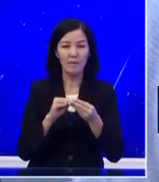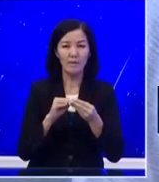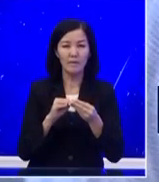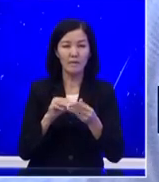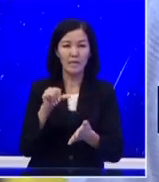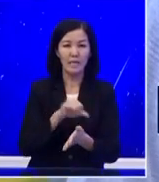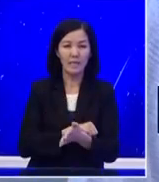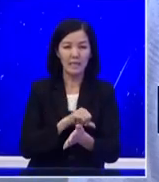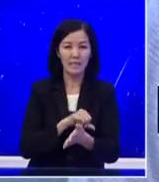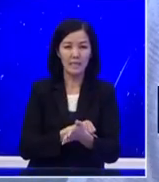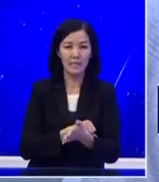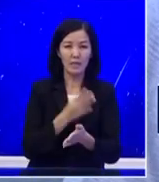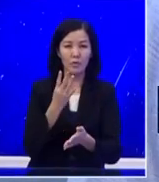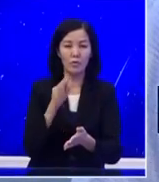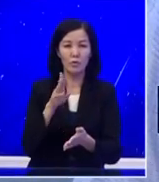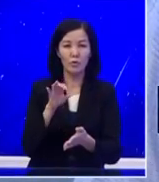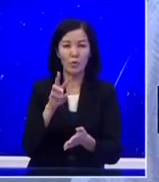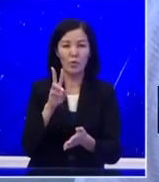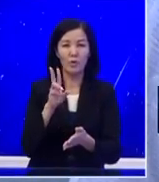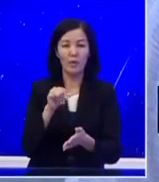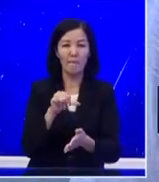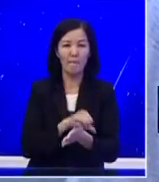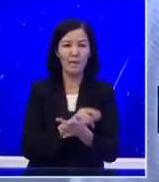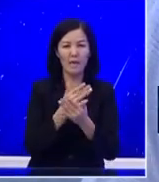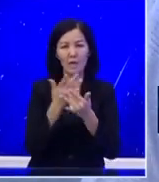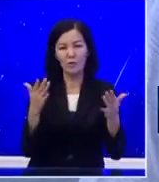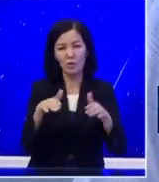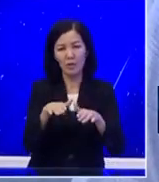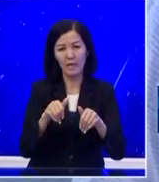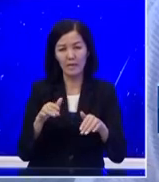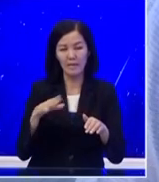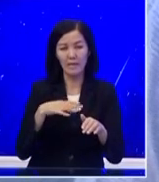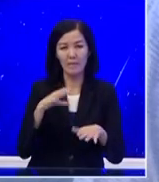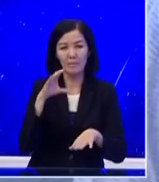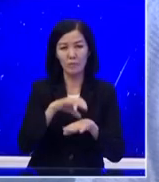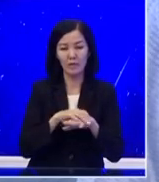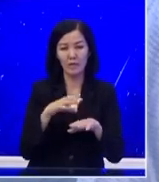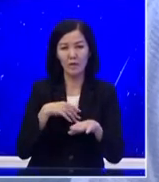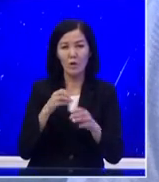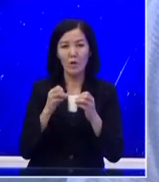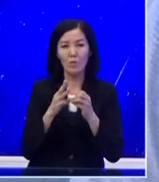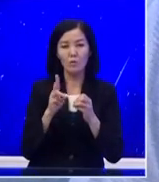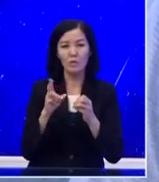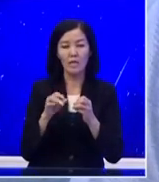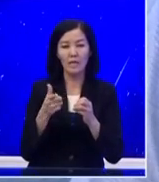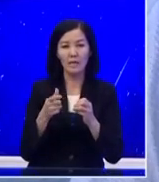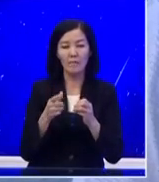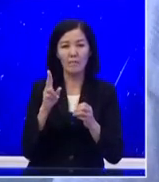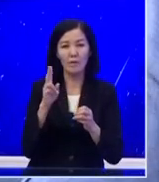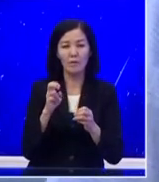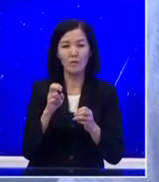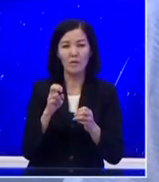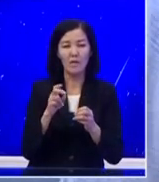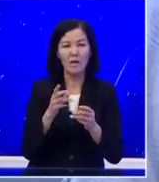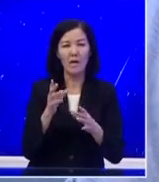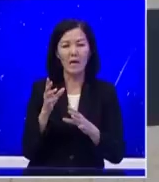есірткі қылмысында 4 тоннаға жуық марихуана заты тәркеленіп отыр. Сонымен қатар гашиш есірткі заты 13 килограмм, 2 килограммға жуық синтетикалық